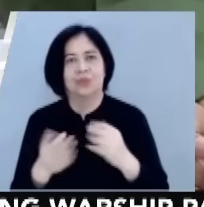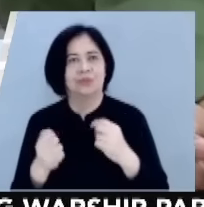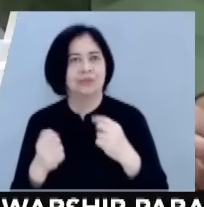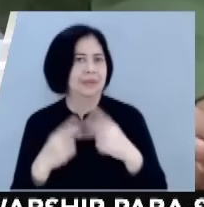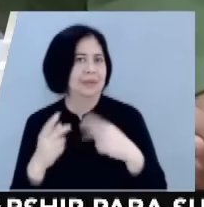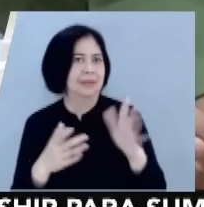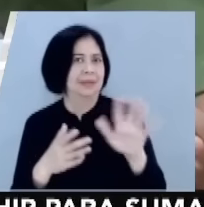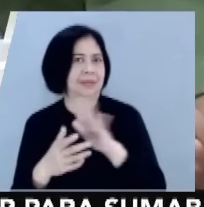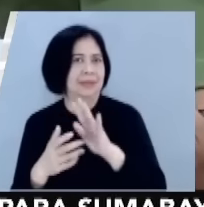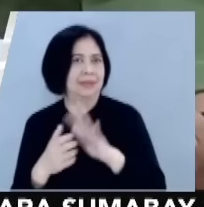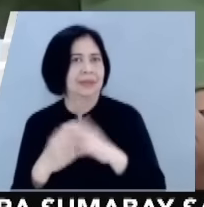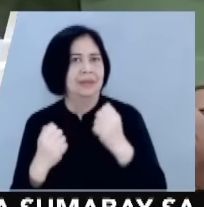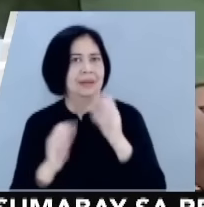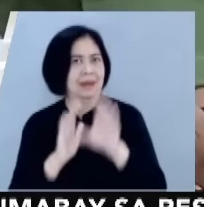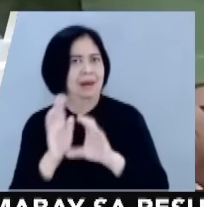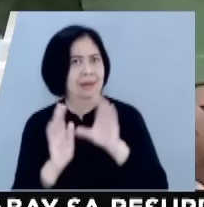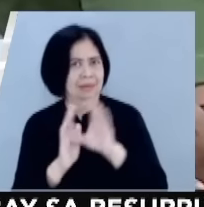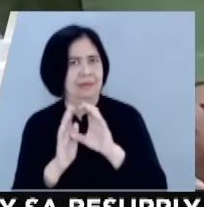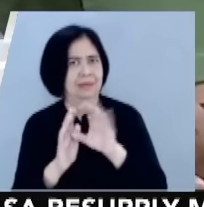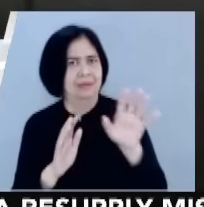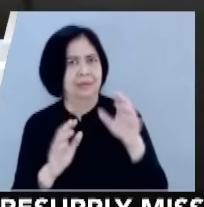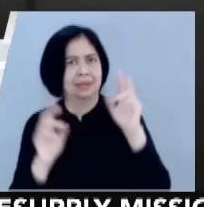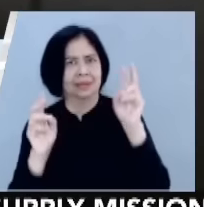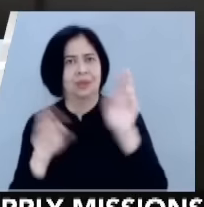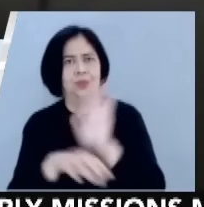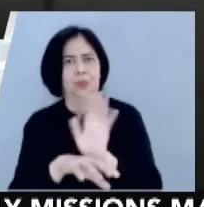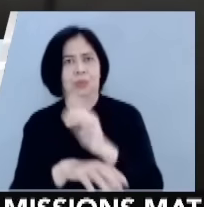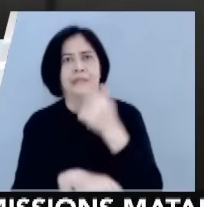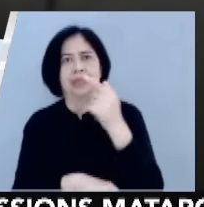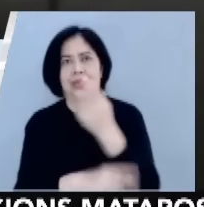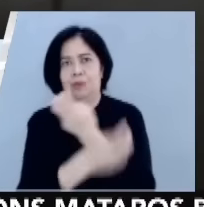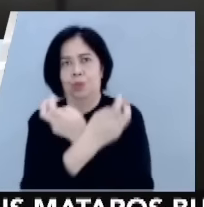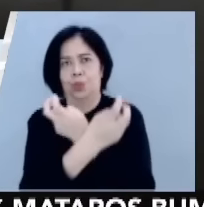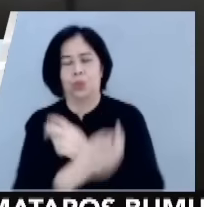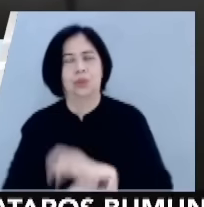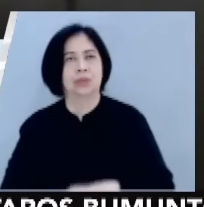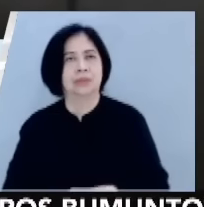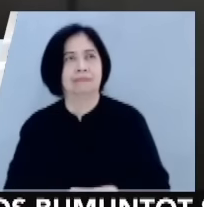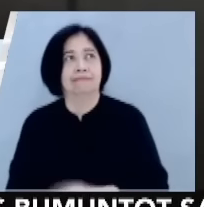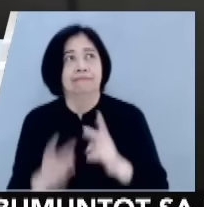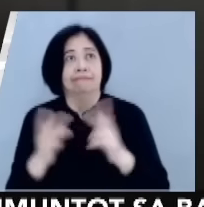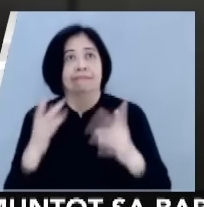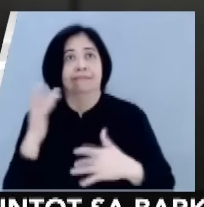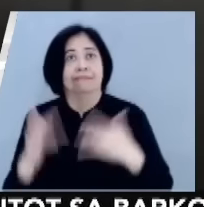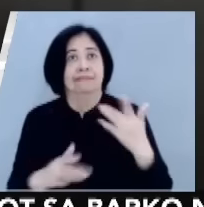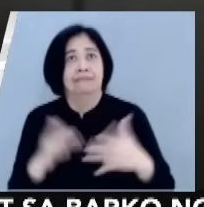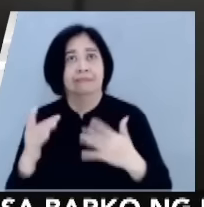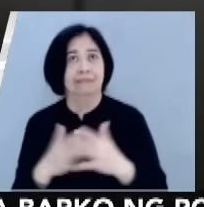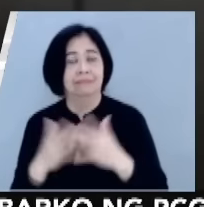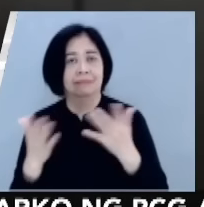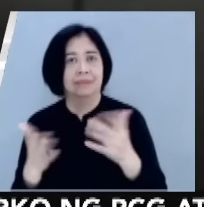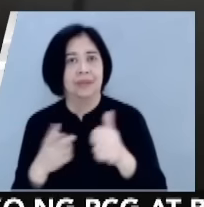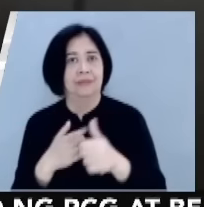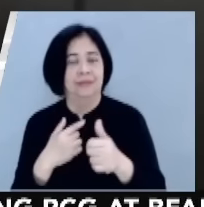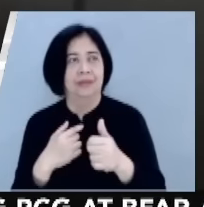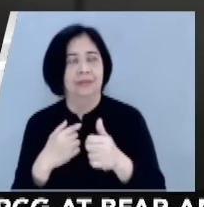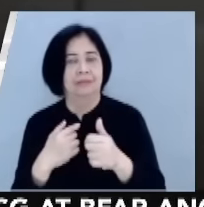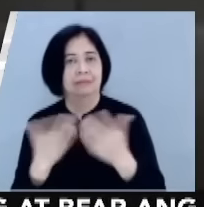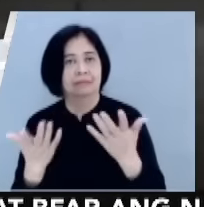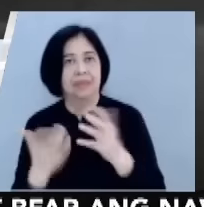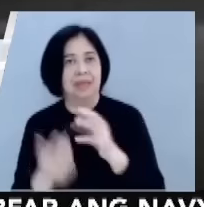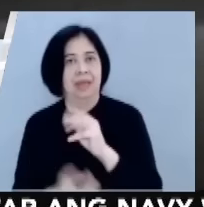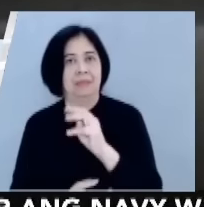mga characters sa Green Bones. Very excited kasi sabi ko, ito yung first ever MMFF